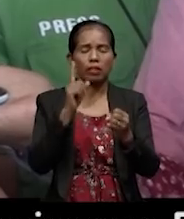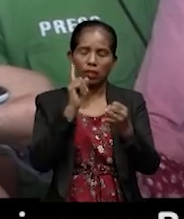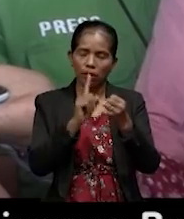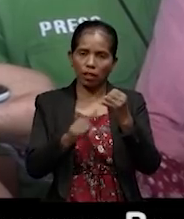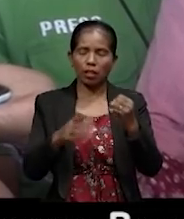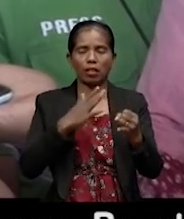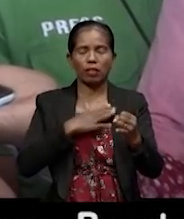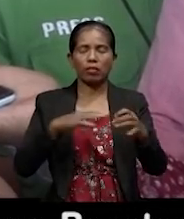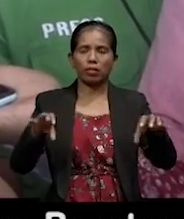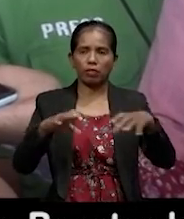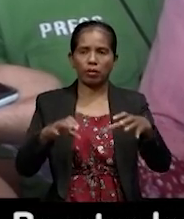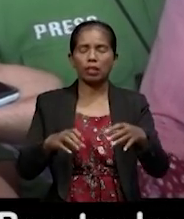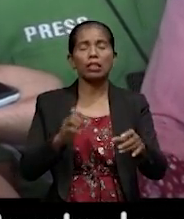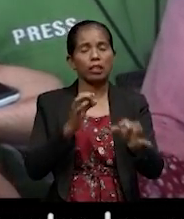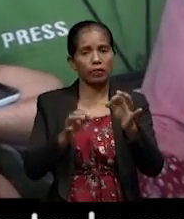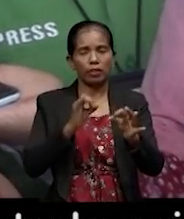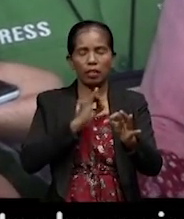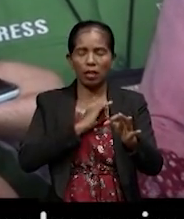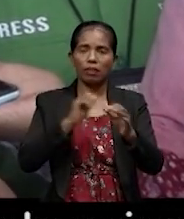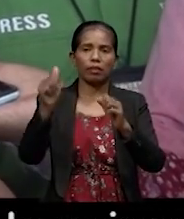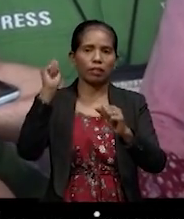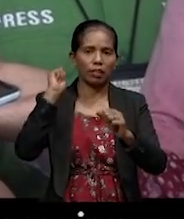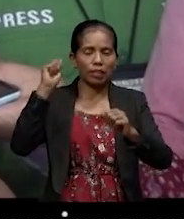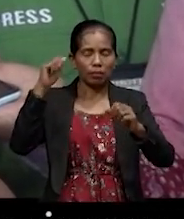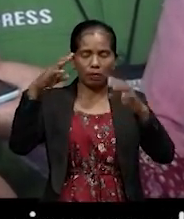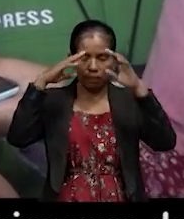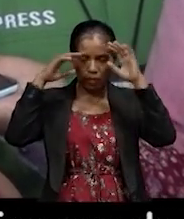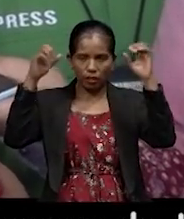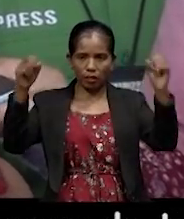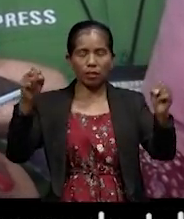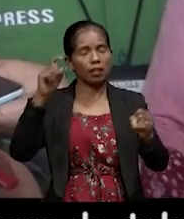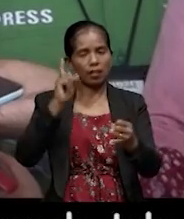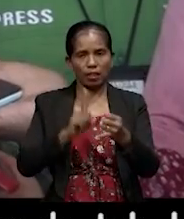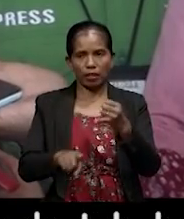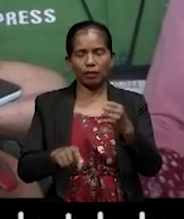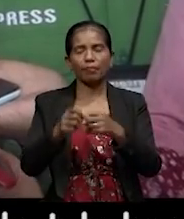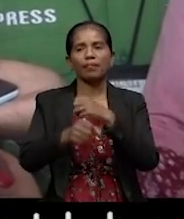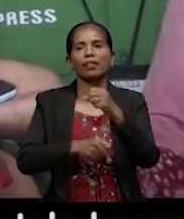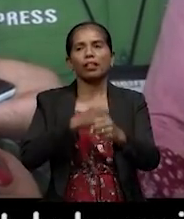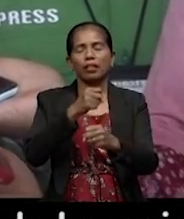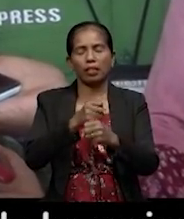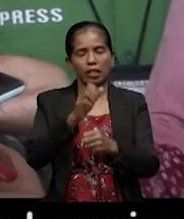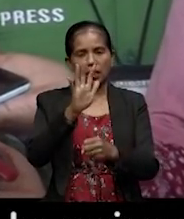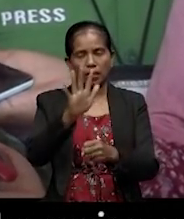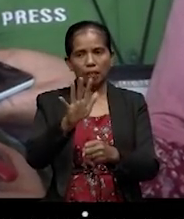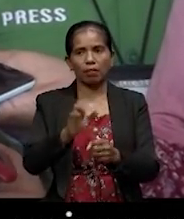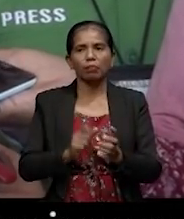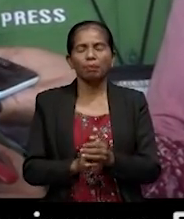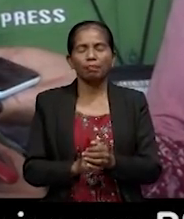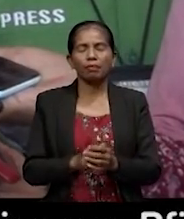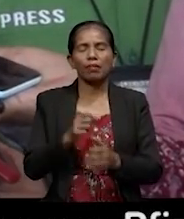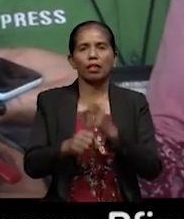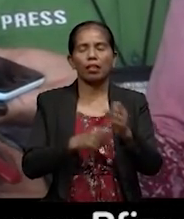sama presiden. I kau sih sama presiden. Ini ultima karir awak nak. Tina lima itu nene, tina lima itu nene bagai anu